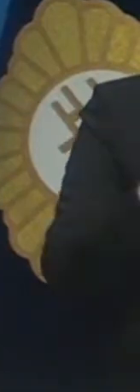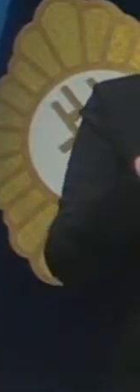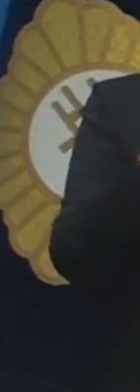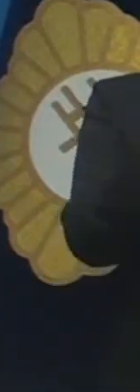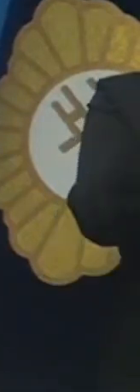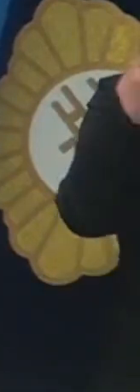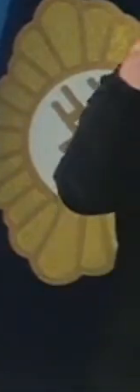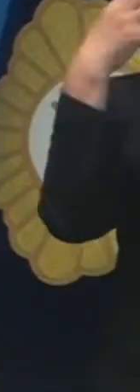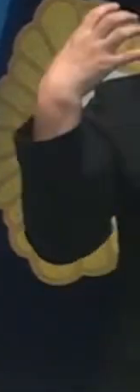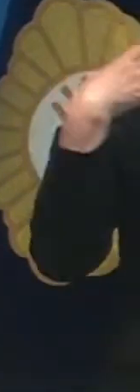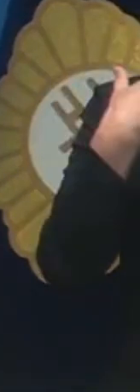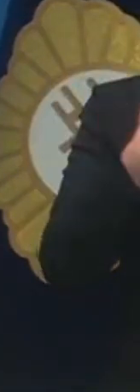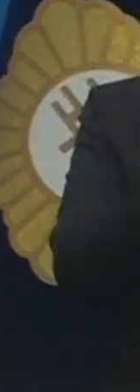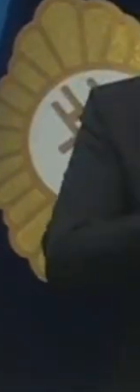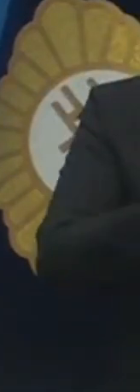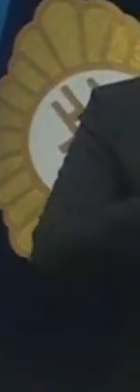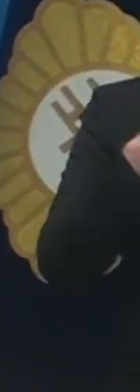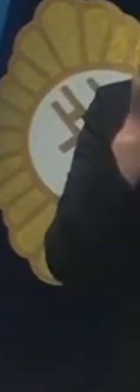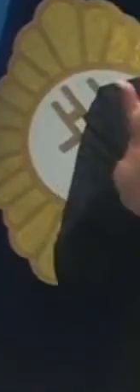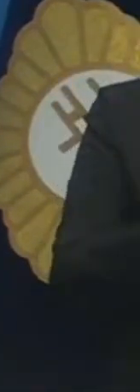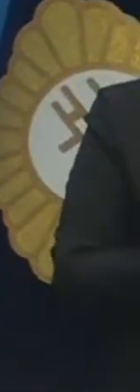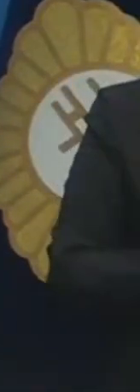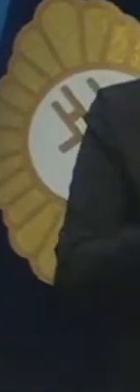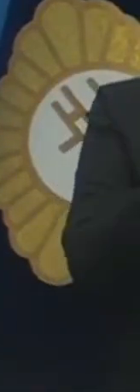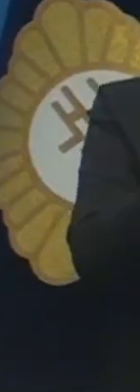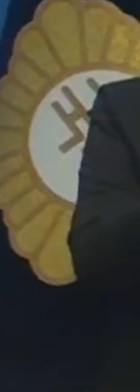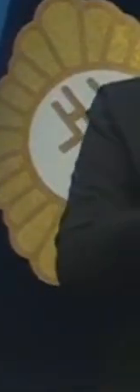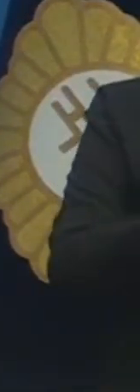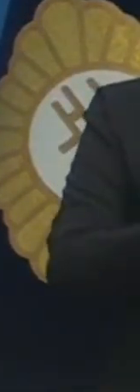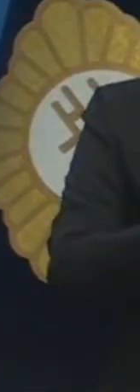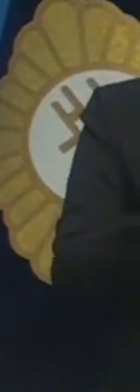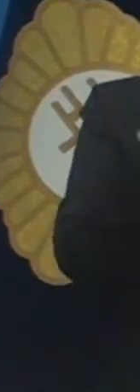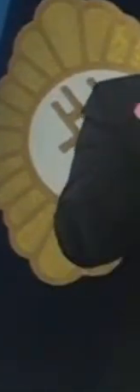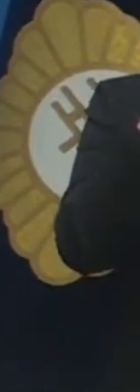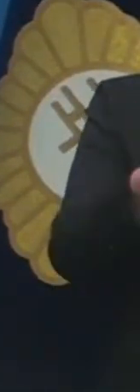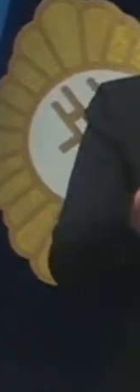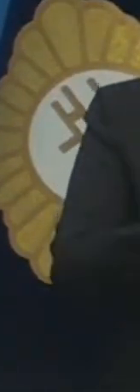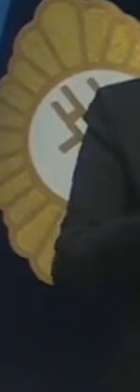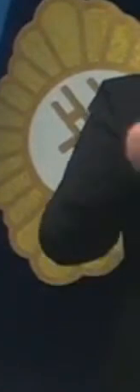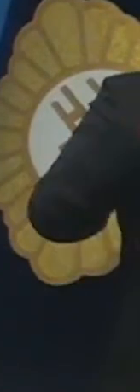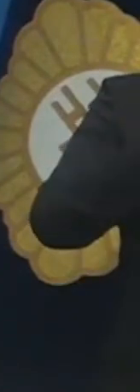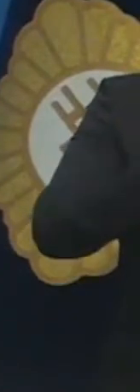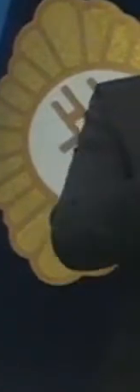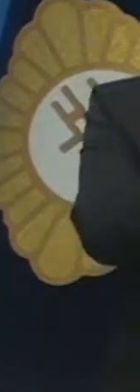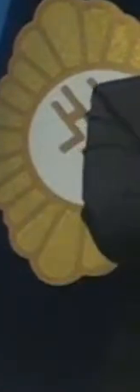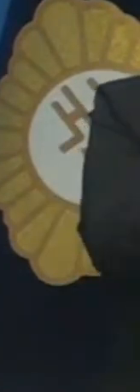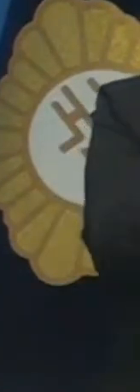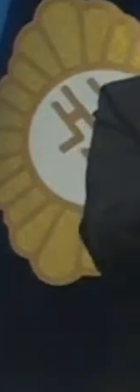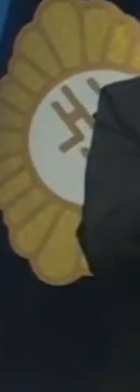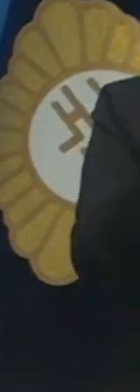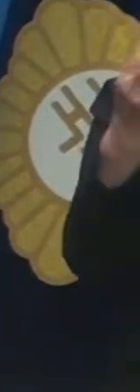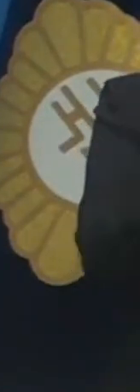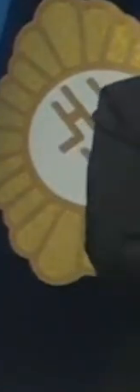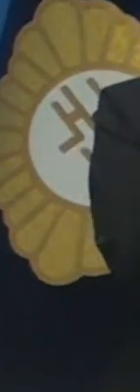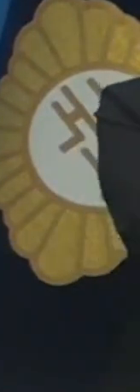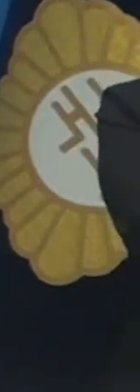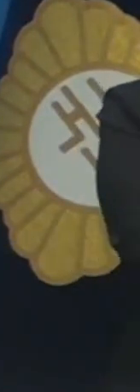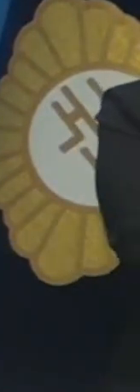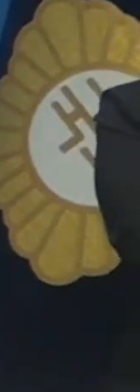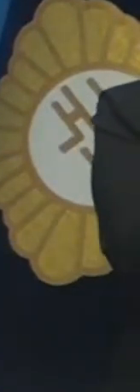이재명 정부는 달라야 합니다. 이 점에 대해 분명한 입장 표명과 함께 재발 방지를